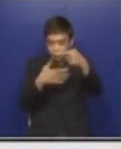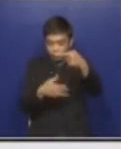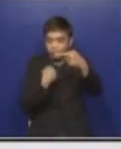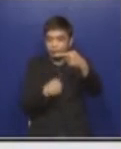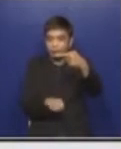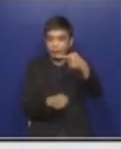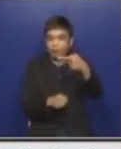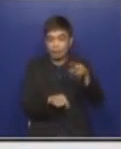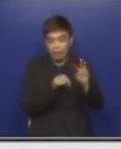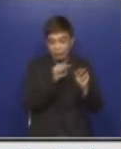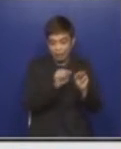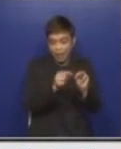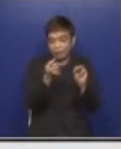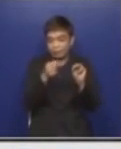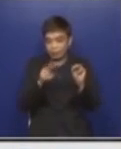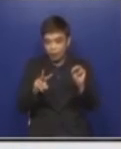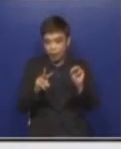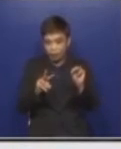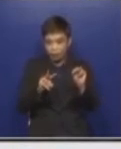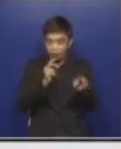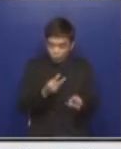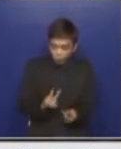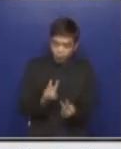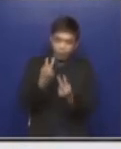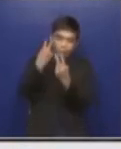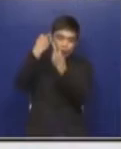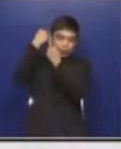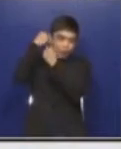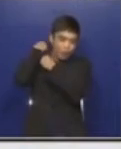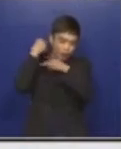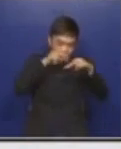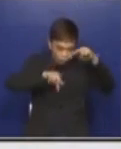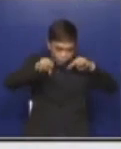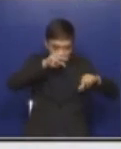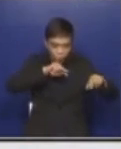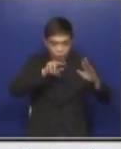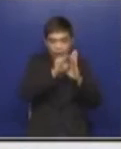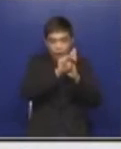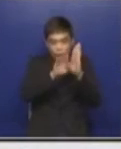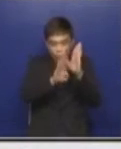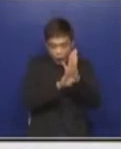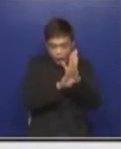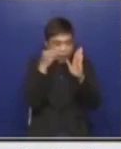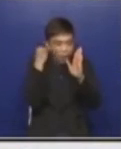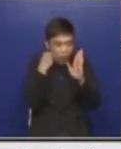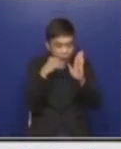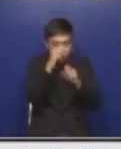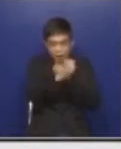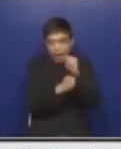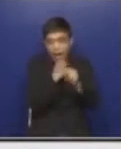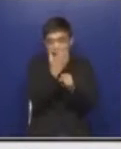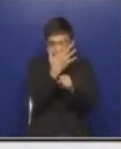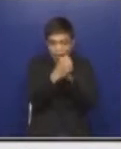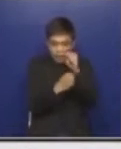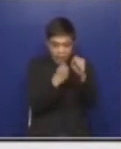และมาตรา12คือทบทวนเรื่องของนโยบายทุก5ปีทบทวนนโยบ